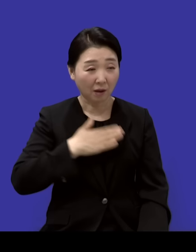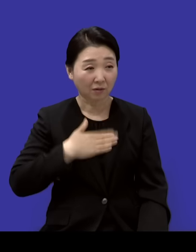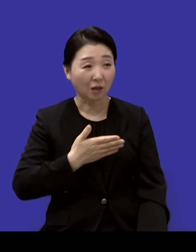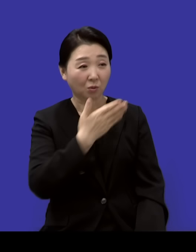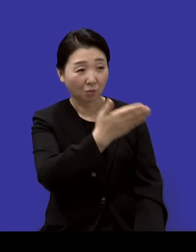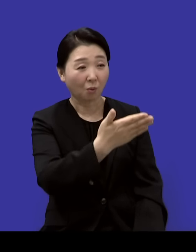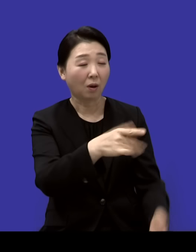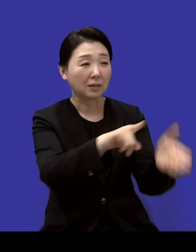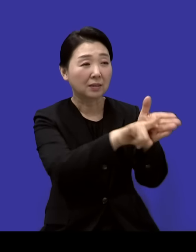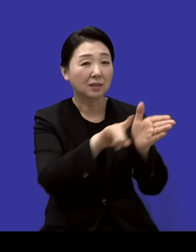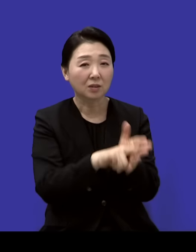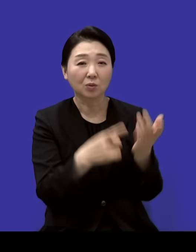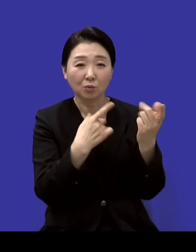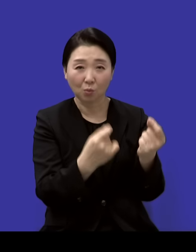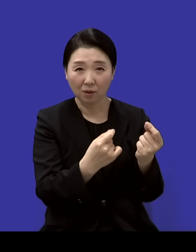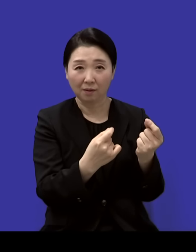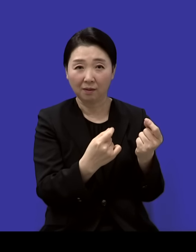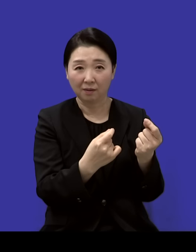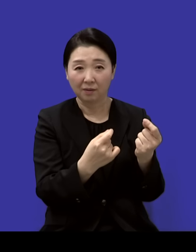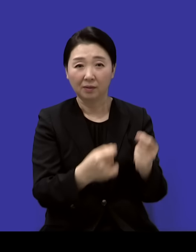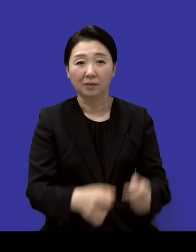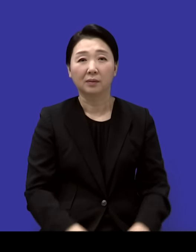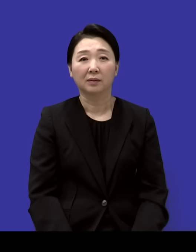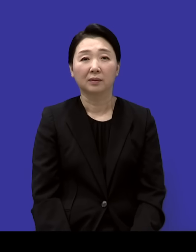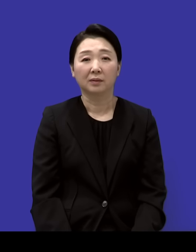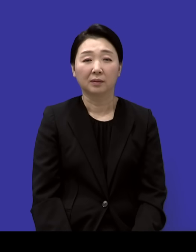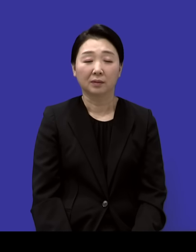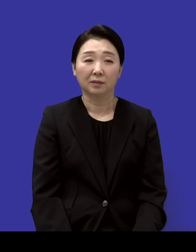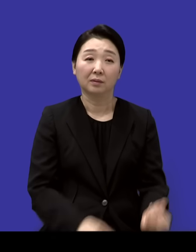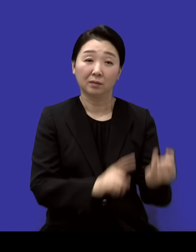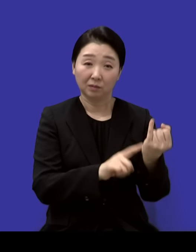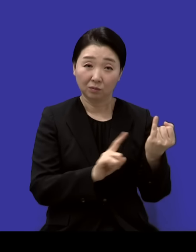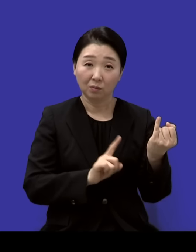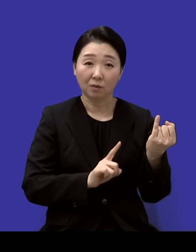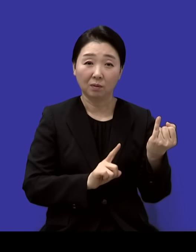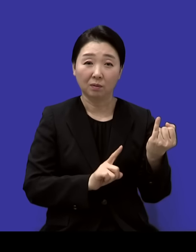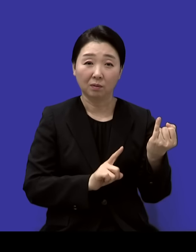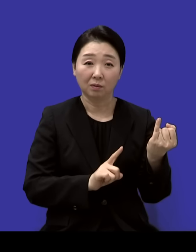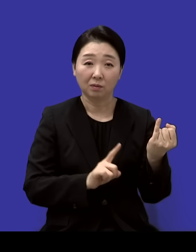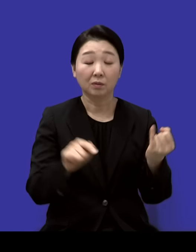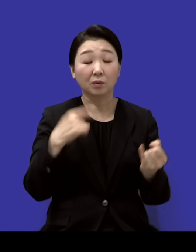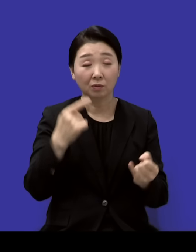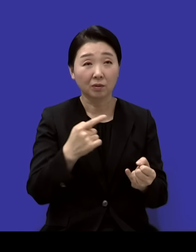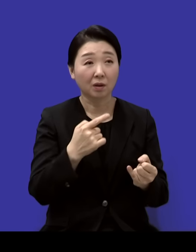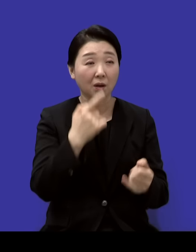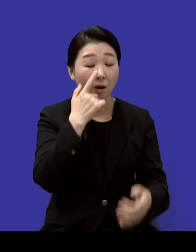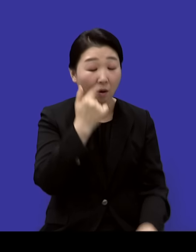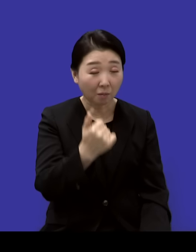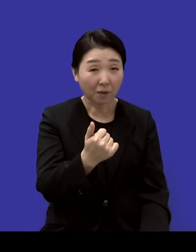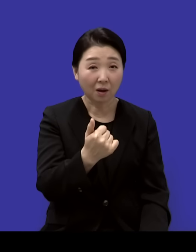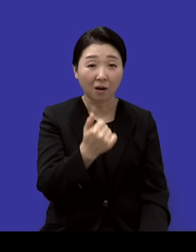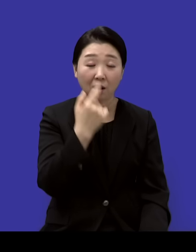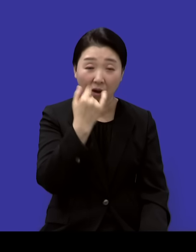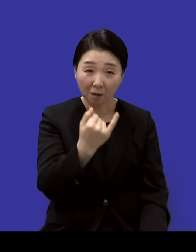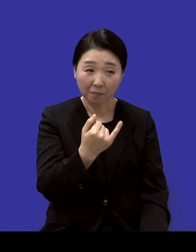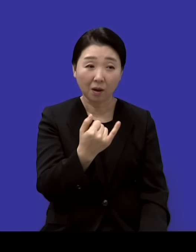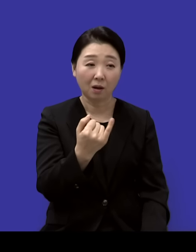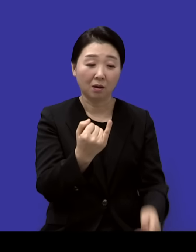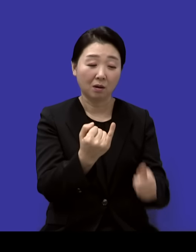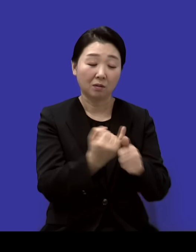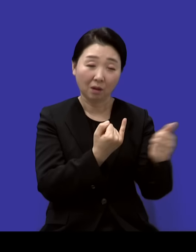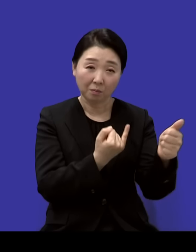그렇게 의지했고 저도 그렇게 의지했고 네. 그 사람도 제가 그이의 엄마이자 아빠이자 남편이고 저도 그 사람이